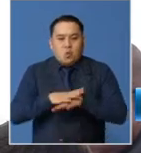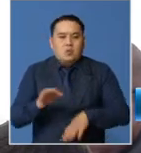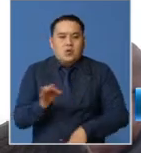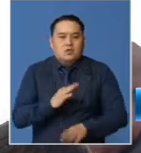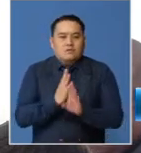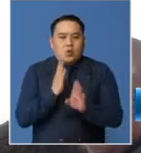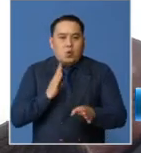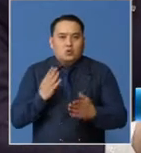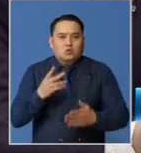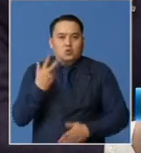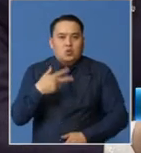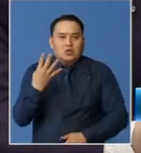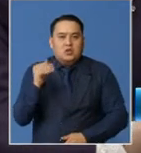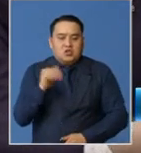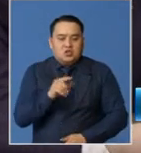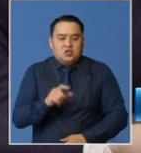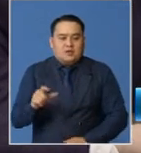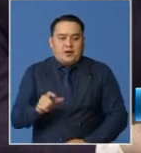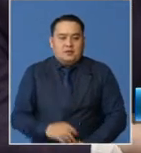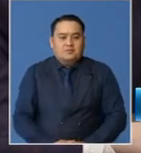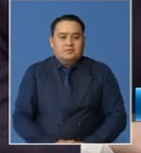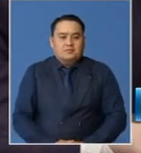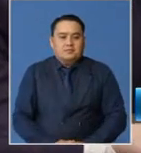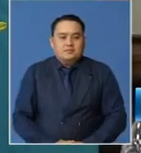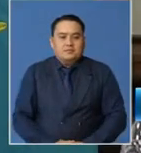в очереди на жилье стоят 43 тысячи человек.